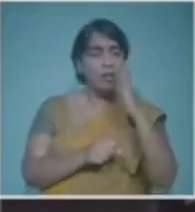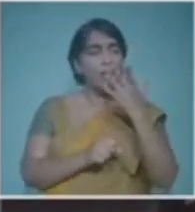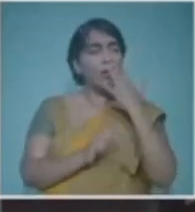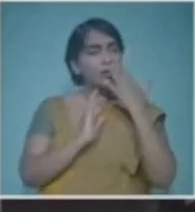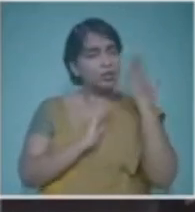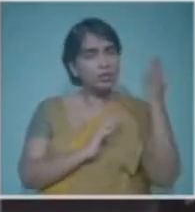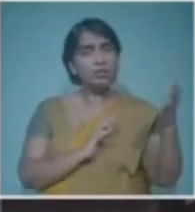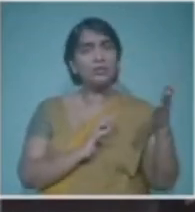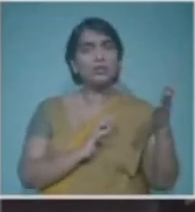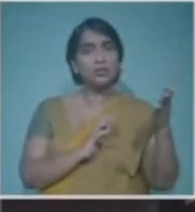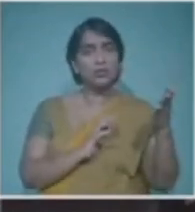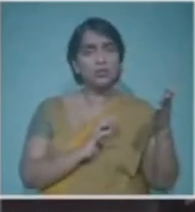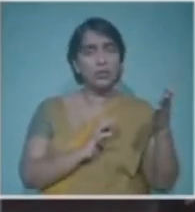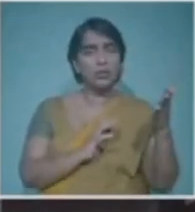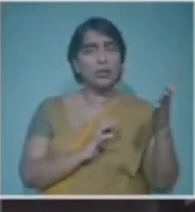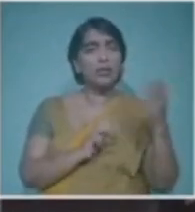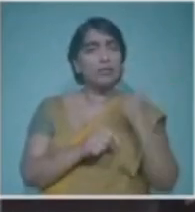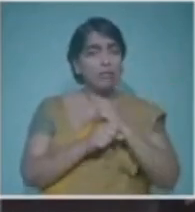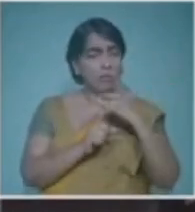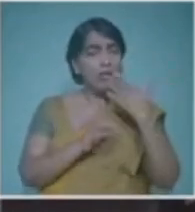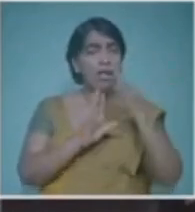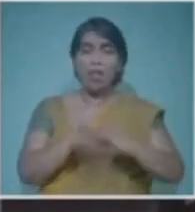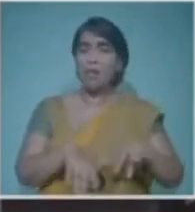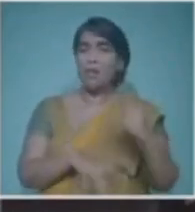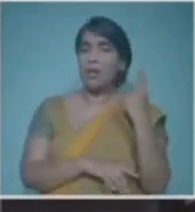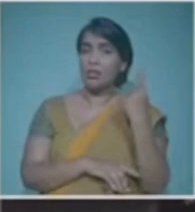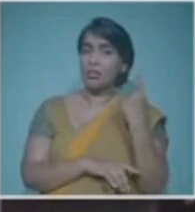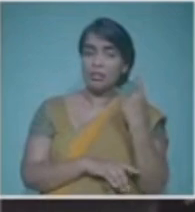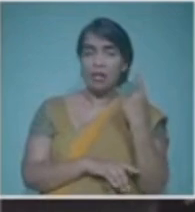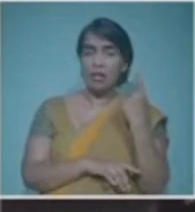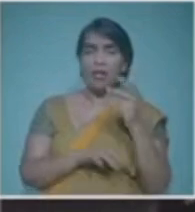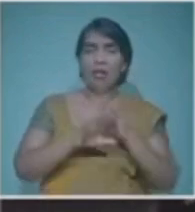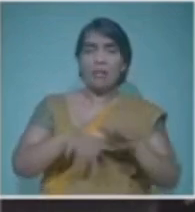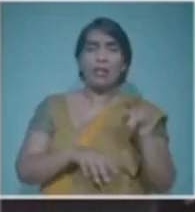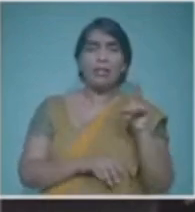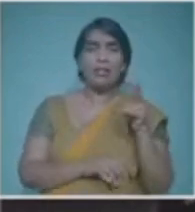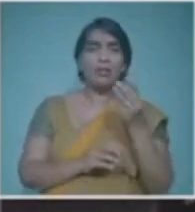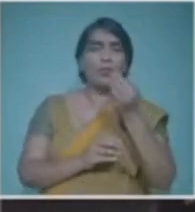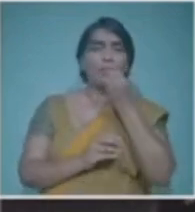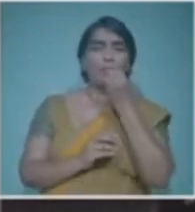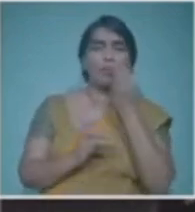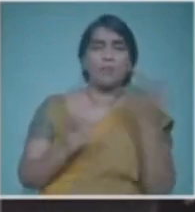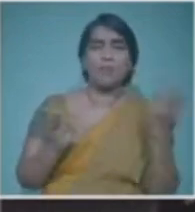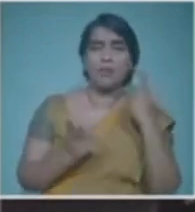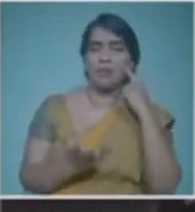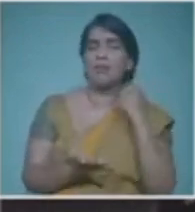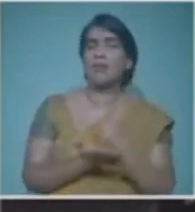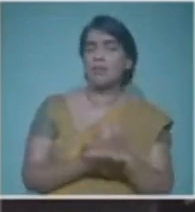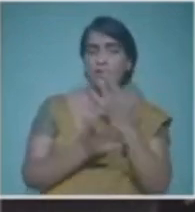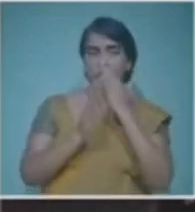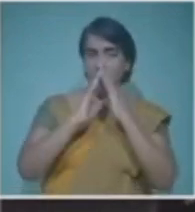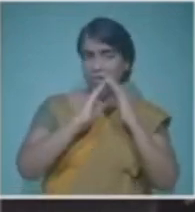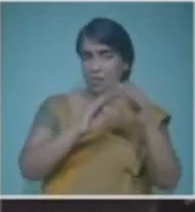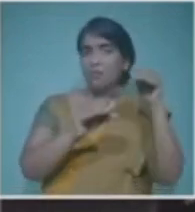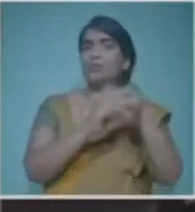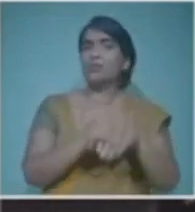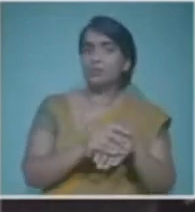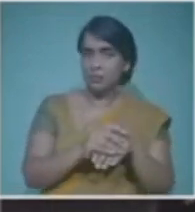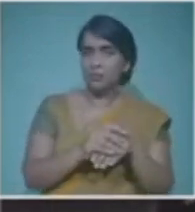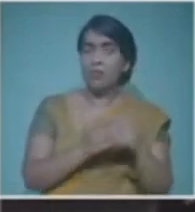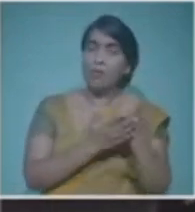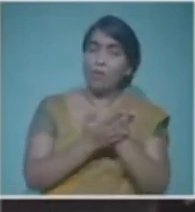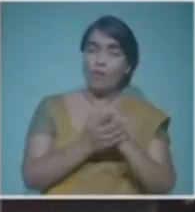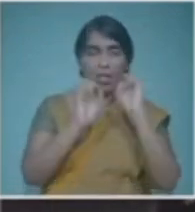තියෙනවා මේ ඒ ළමයි 1000ක් ඉන්නවනම් මේක 200ක් වගේ ආහාර වේලක් ගන්න බැරුව ඉන්නවා මේ පාසල තුලත් සම්පූර්ණයෙන්